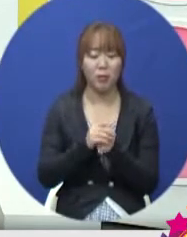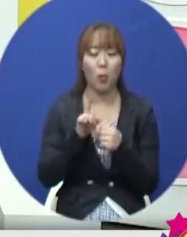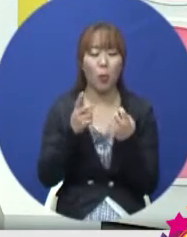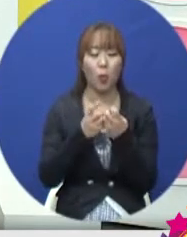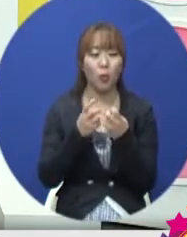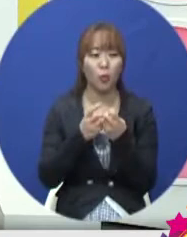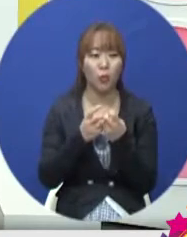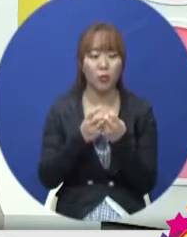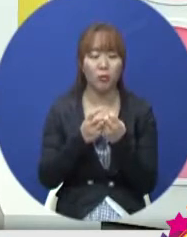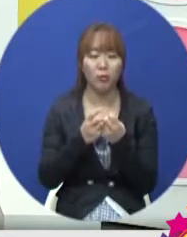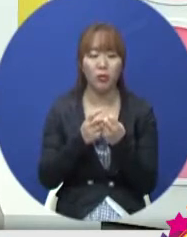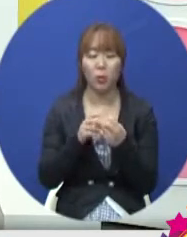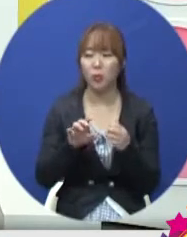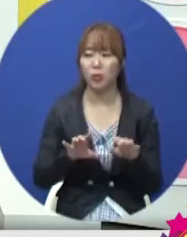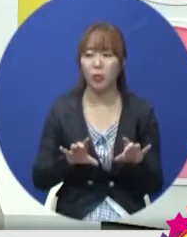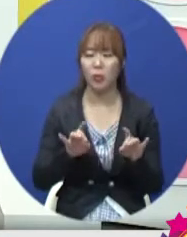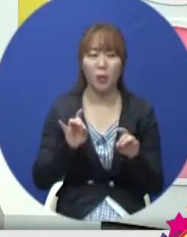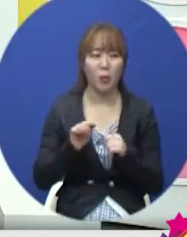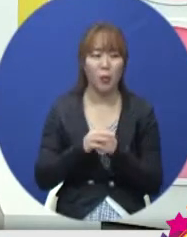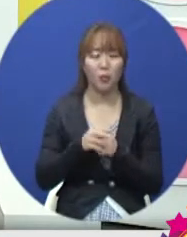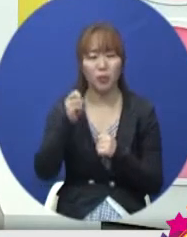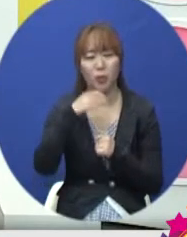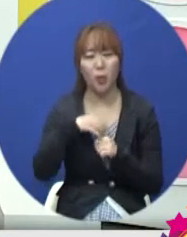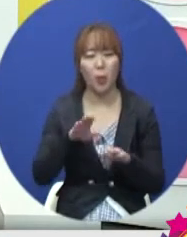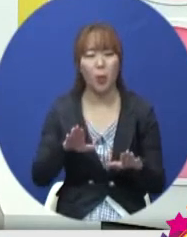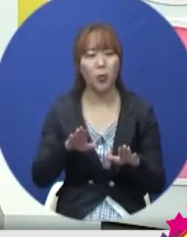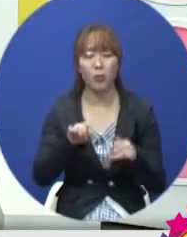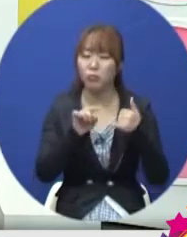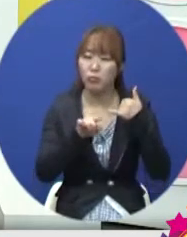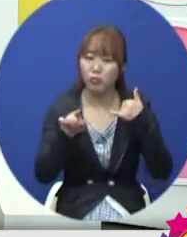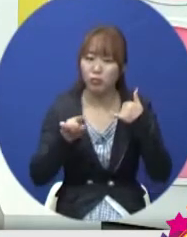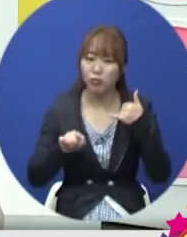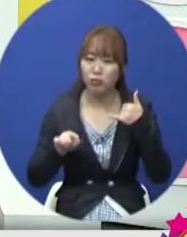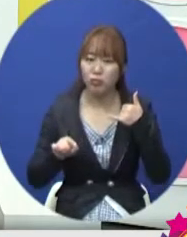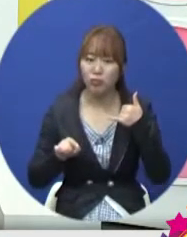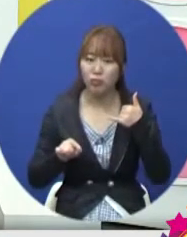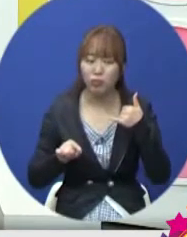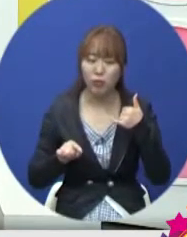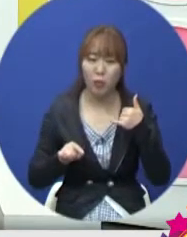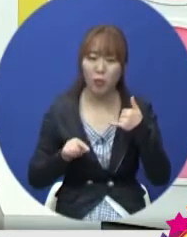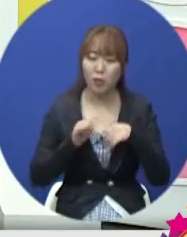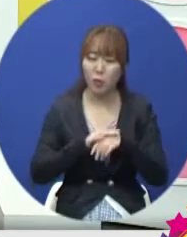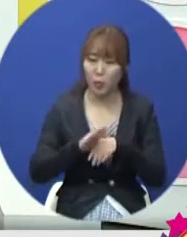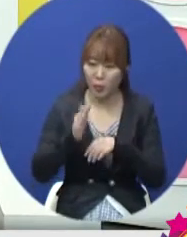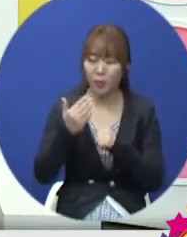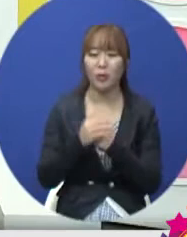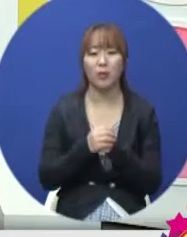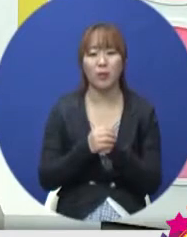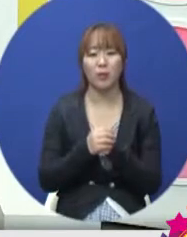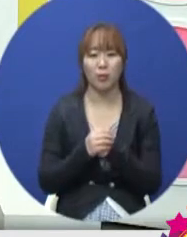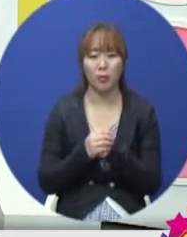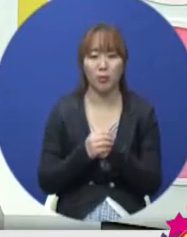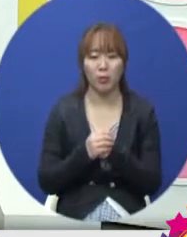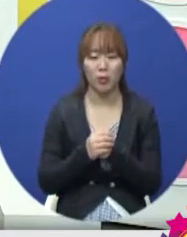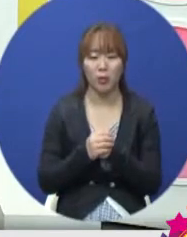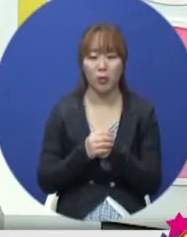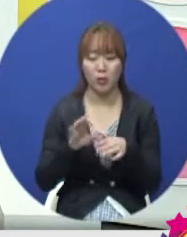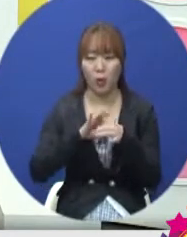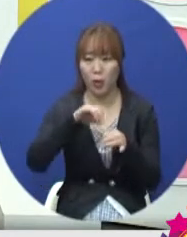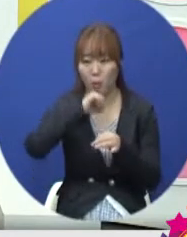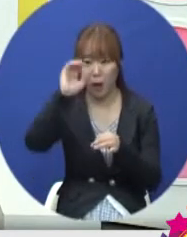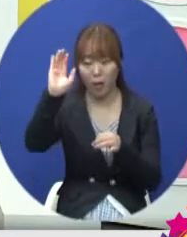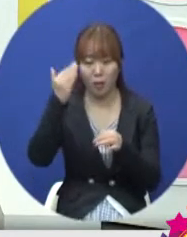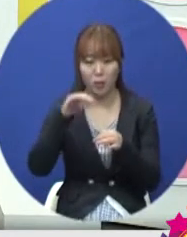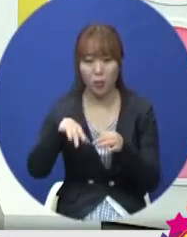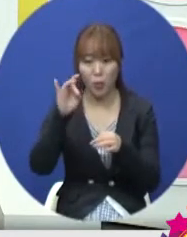어떻게 했어요, 전화를? 그러네요. 한 번 무당이 오늘 누르면 잘 힘드네요. 아. 근데 연결이 딱